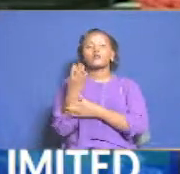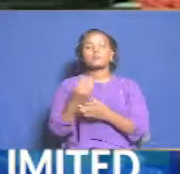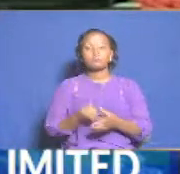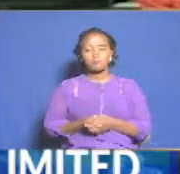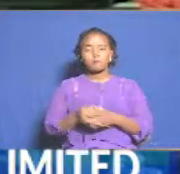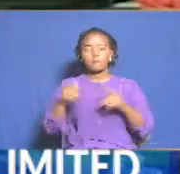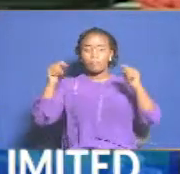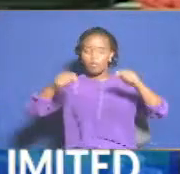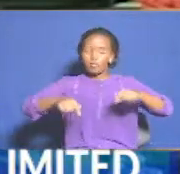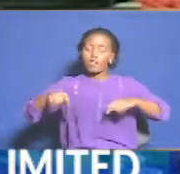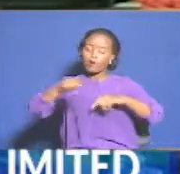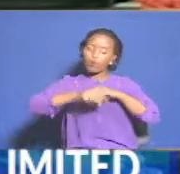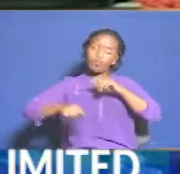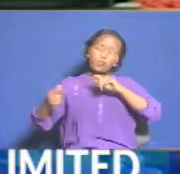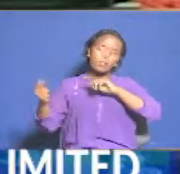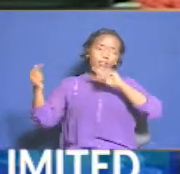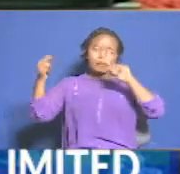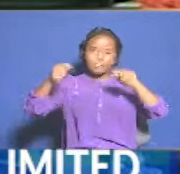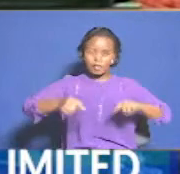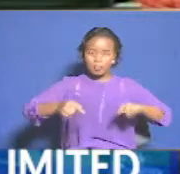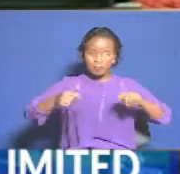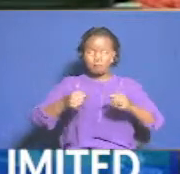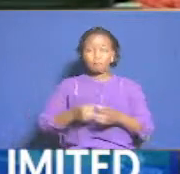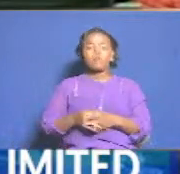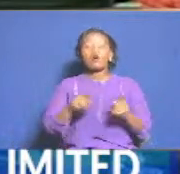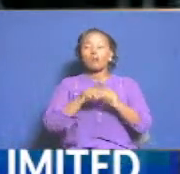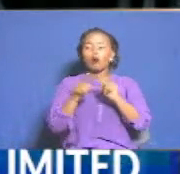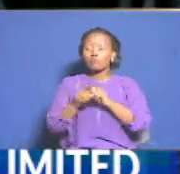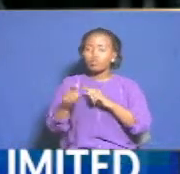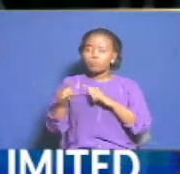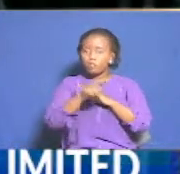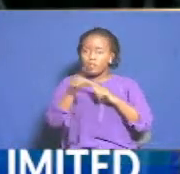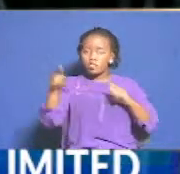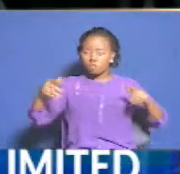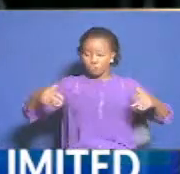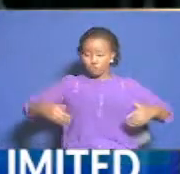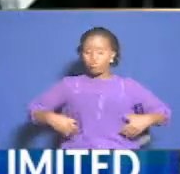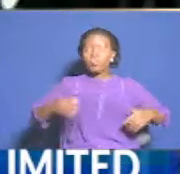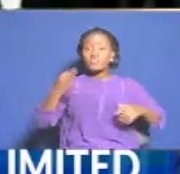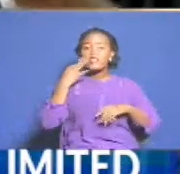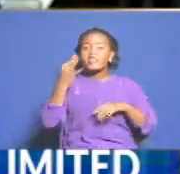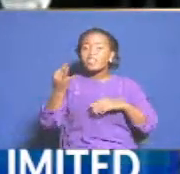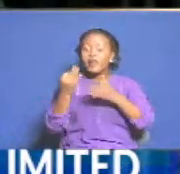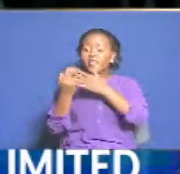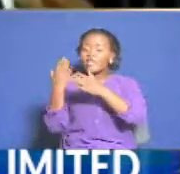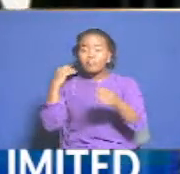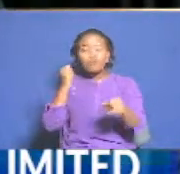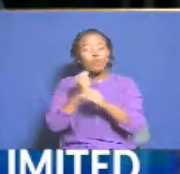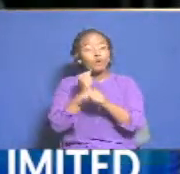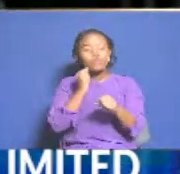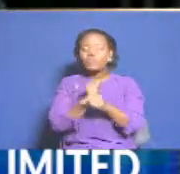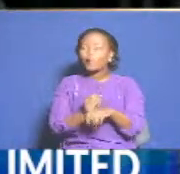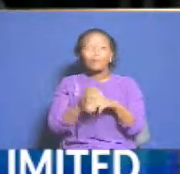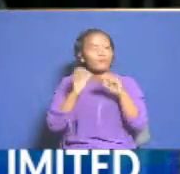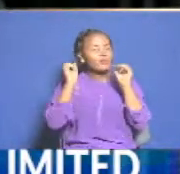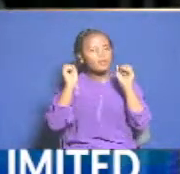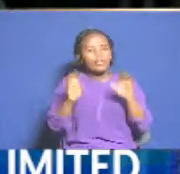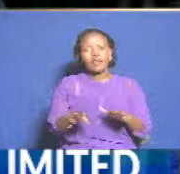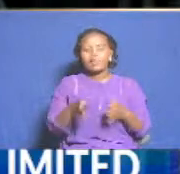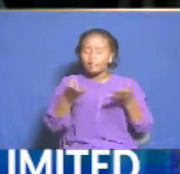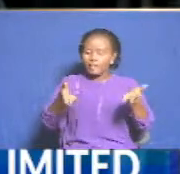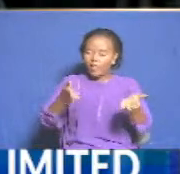Leo ndio sisi tuko hapa. Leo hawa ni vijana 300 ambao hawakuwa na pahali ambao wanafanya kazi